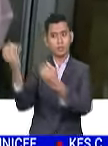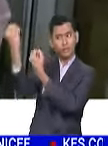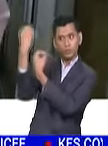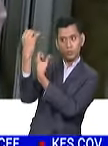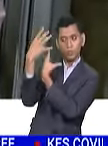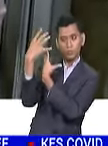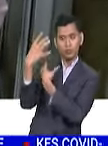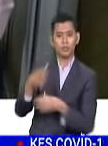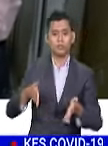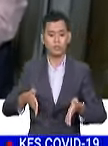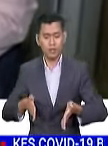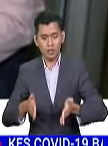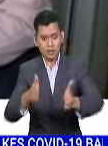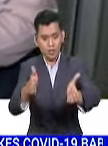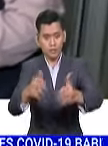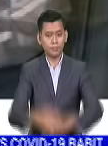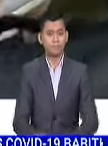jalan sehala.